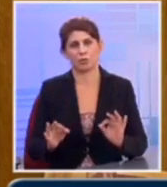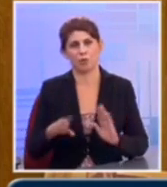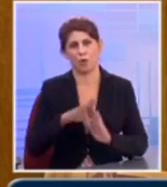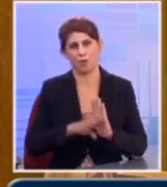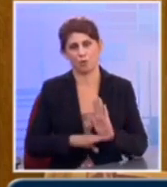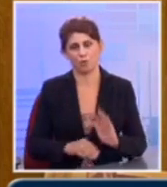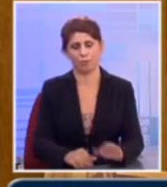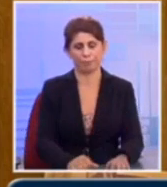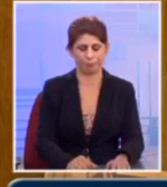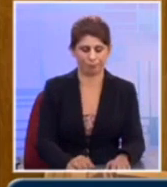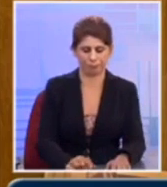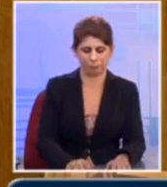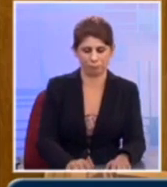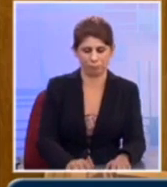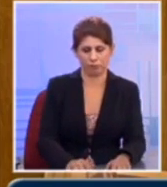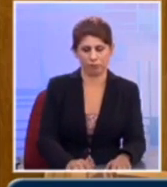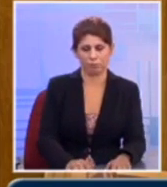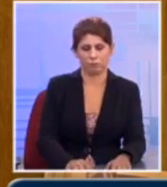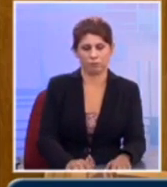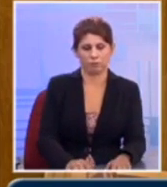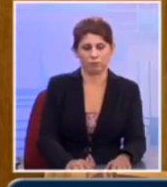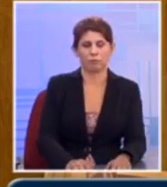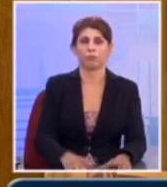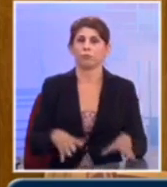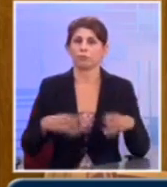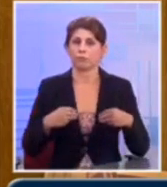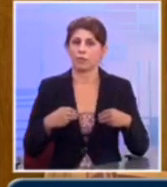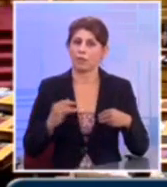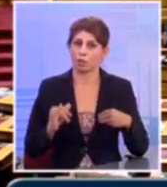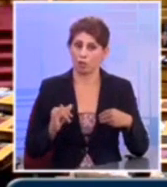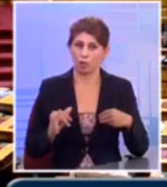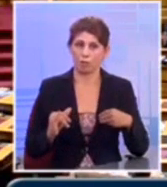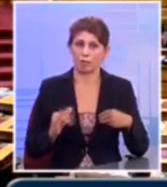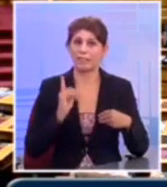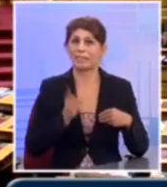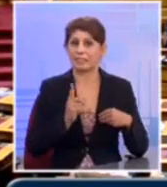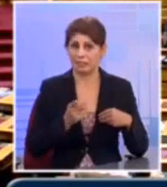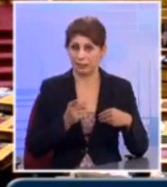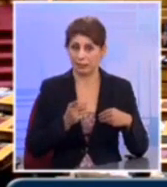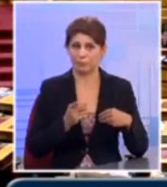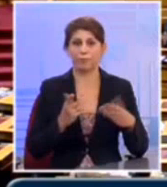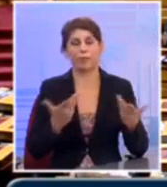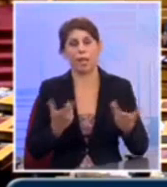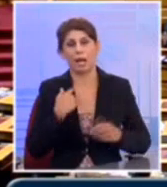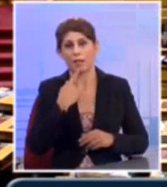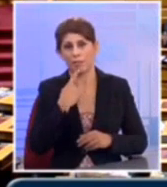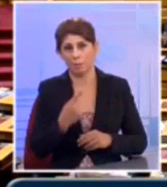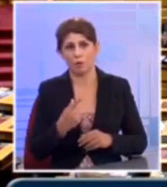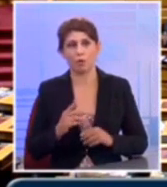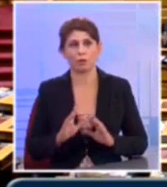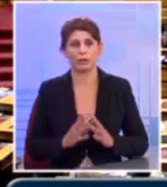όρους ε θα δεχτώ επίσης ε την κριτική αλλά θα πω